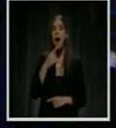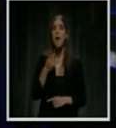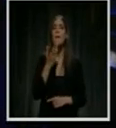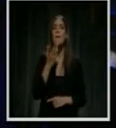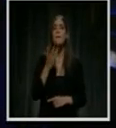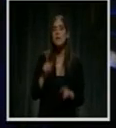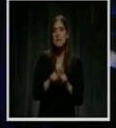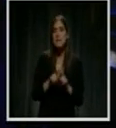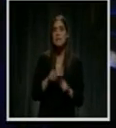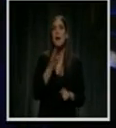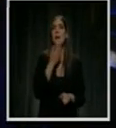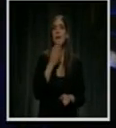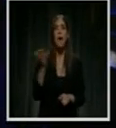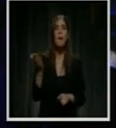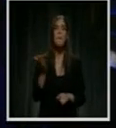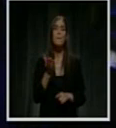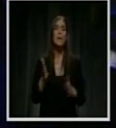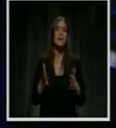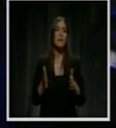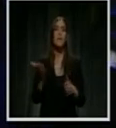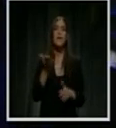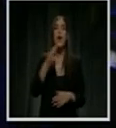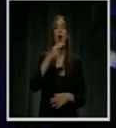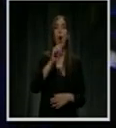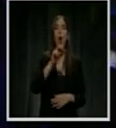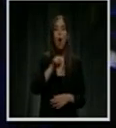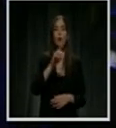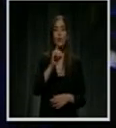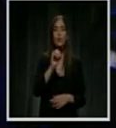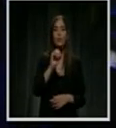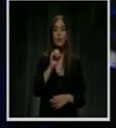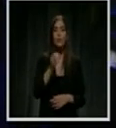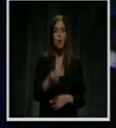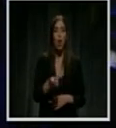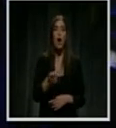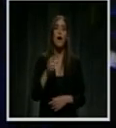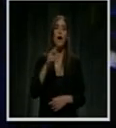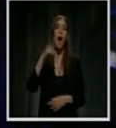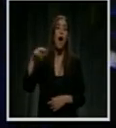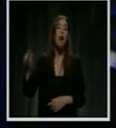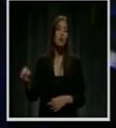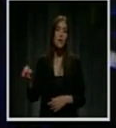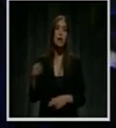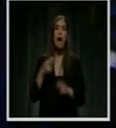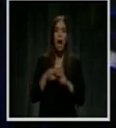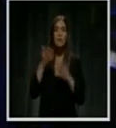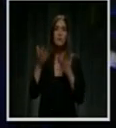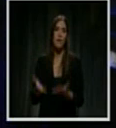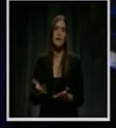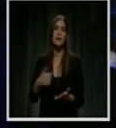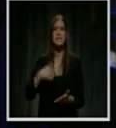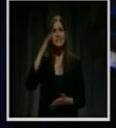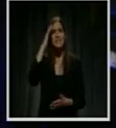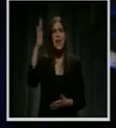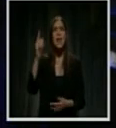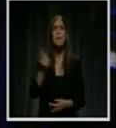biex fetaħlu t-tieqa u jista' jiġi żviluppat. Dak huwa il-battalji li għamlu s-sindki tal-Partit Laburista nsellem il-Pawlu hawnhekk